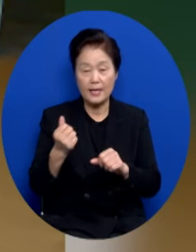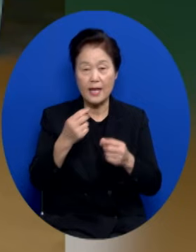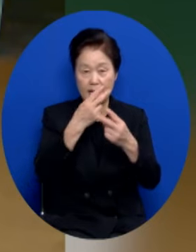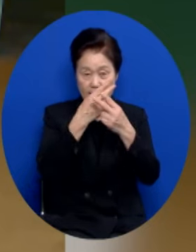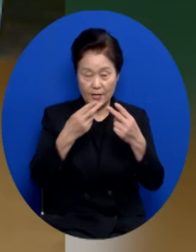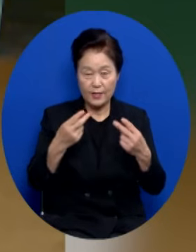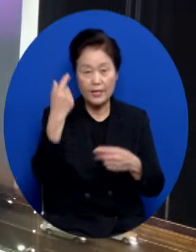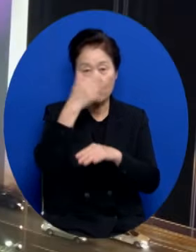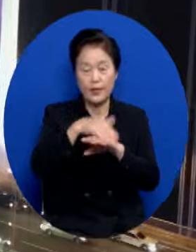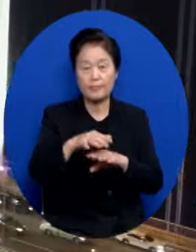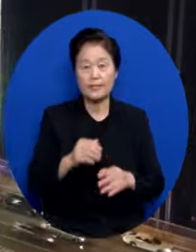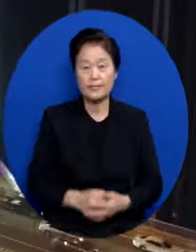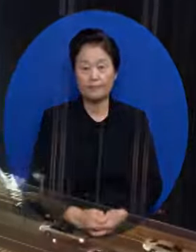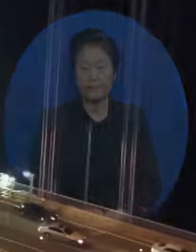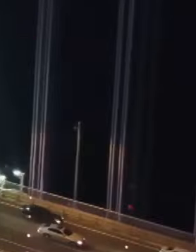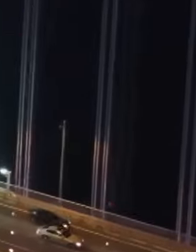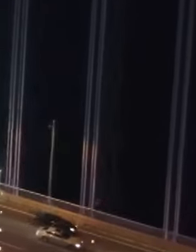단신이었습니다.